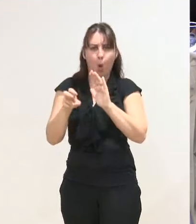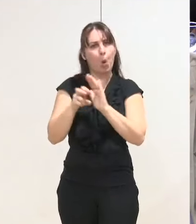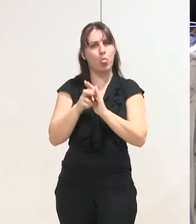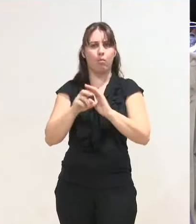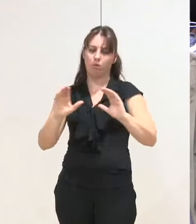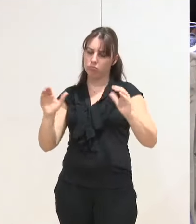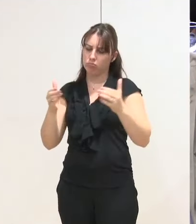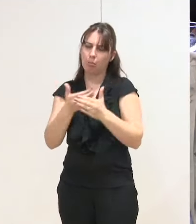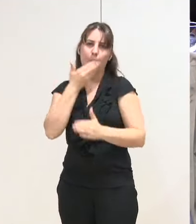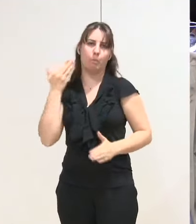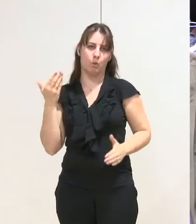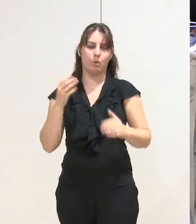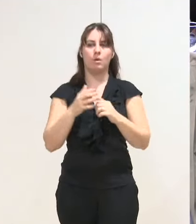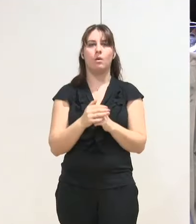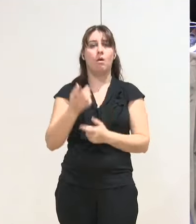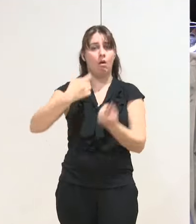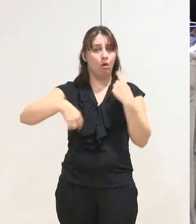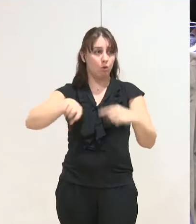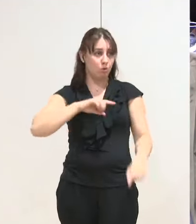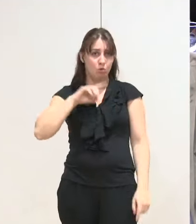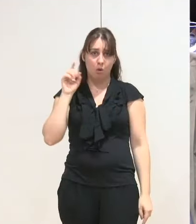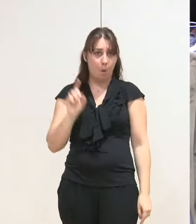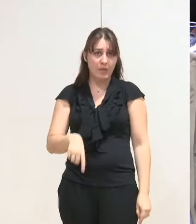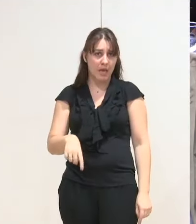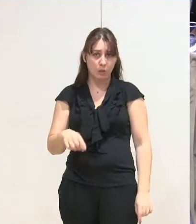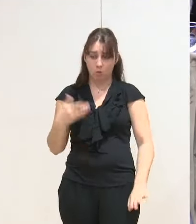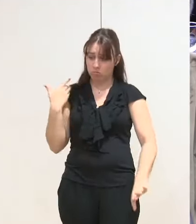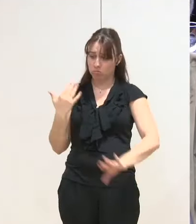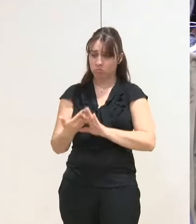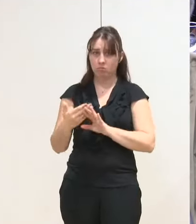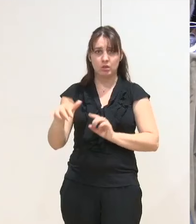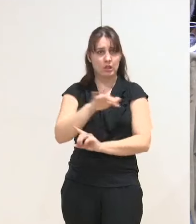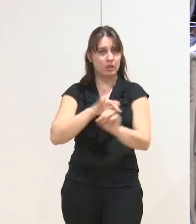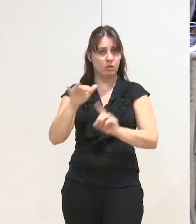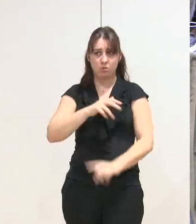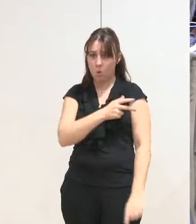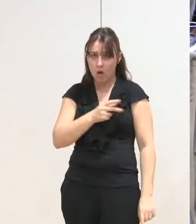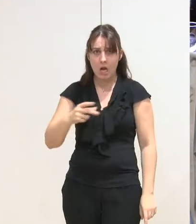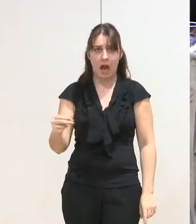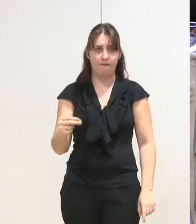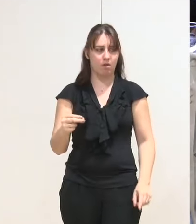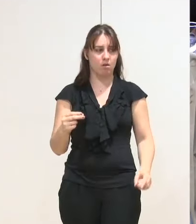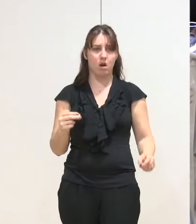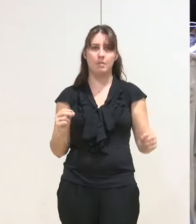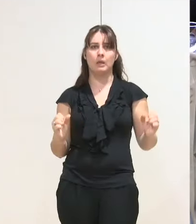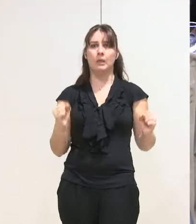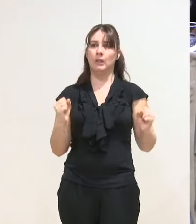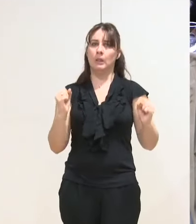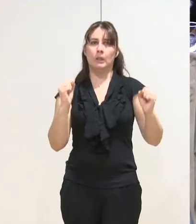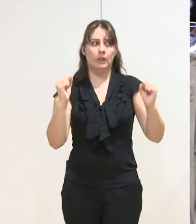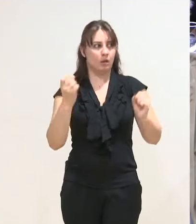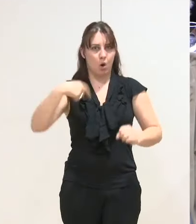donc l'obligation face à cette situation particulièrement grave particulièrement tendue de